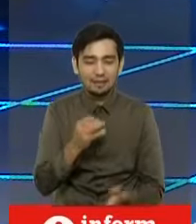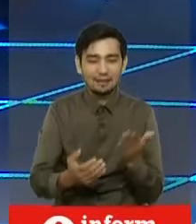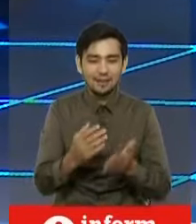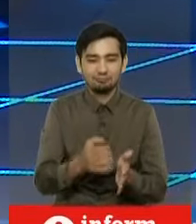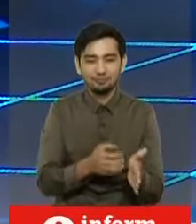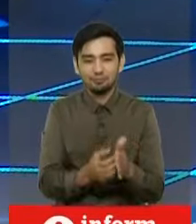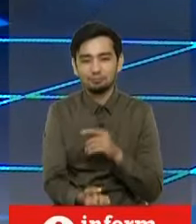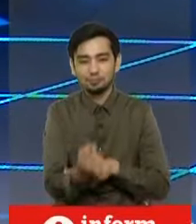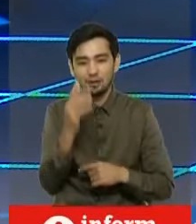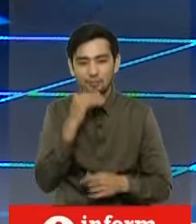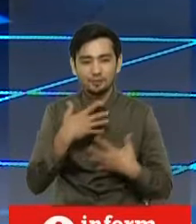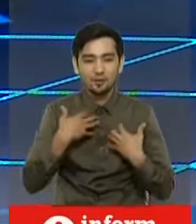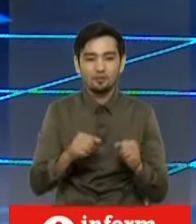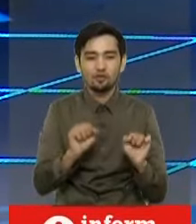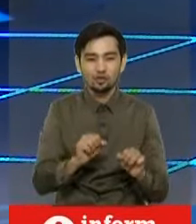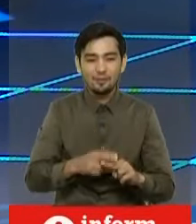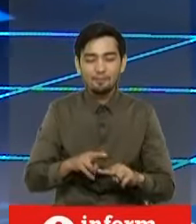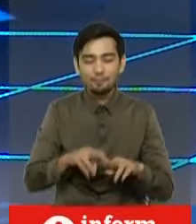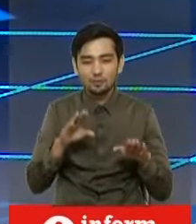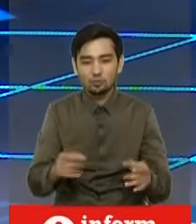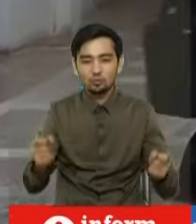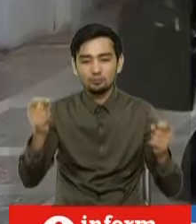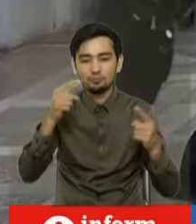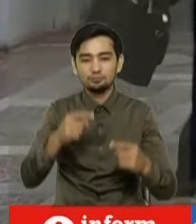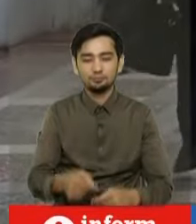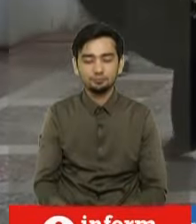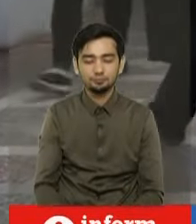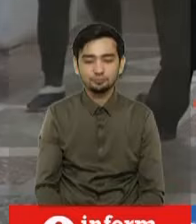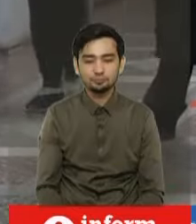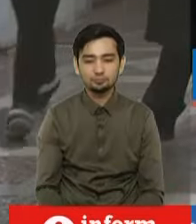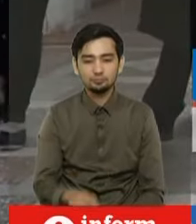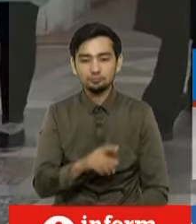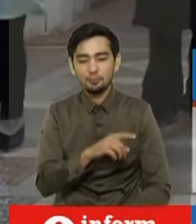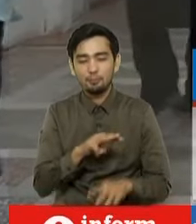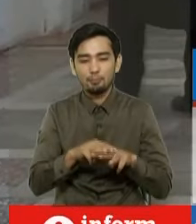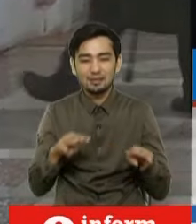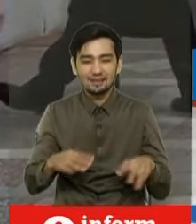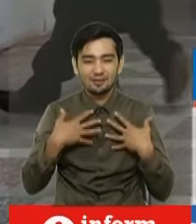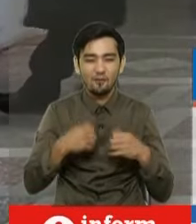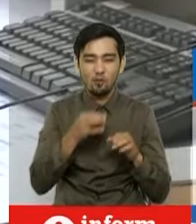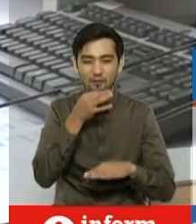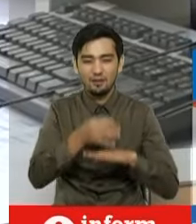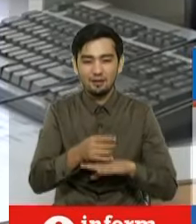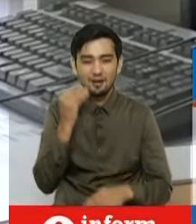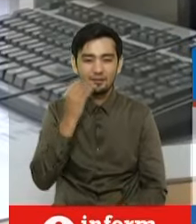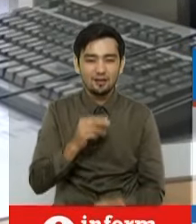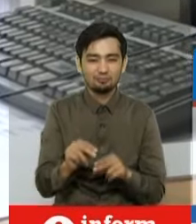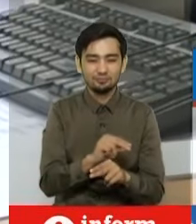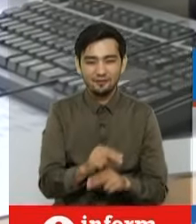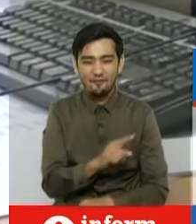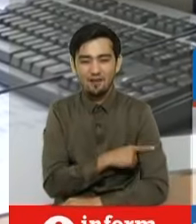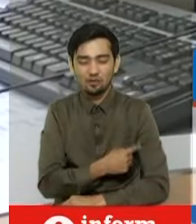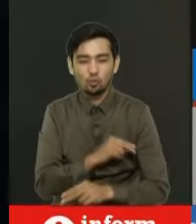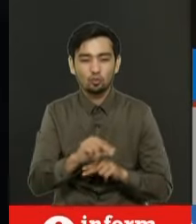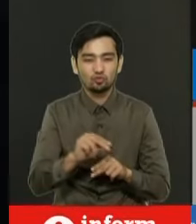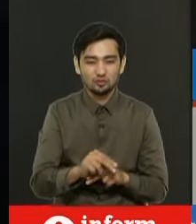кадров в здравоохранении, узнавала Екатерина Белоусова. В Минздраве признали проблему с качеством подготовки врачей. Там